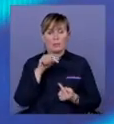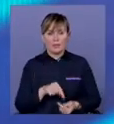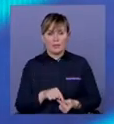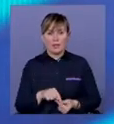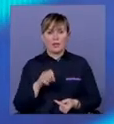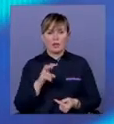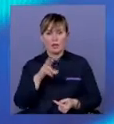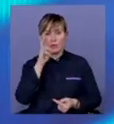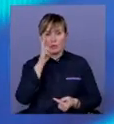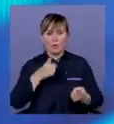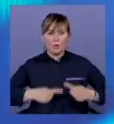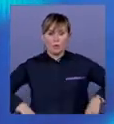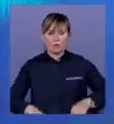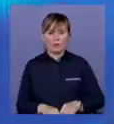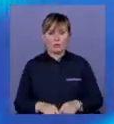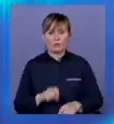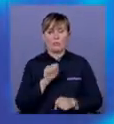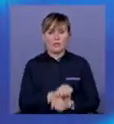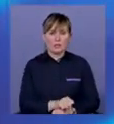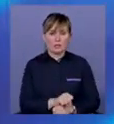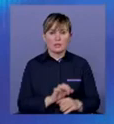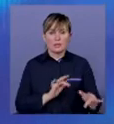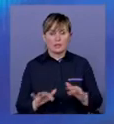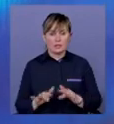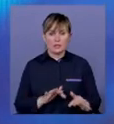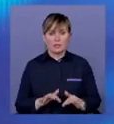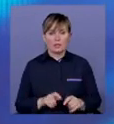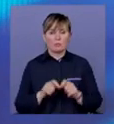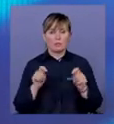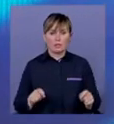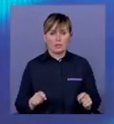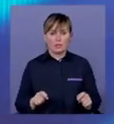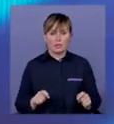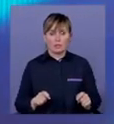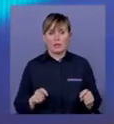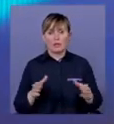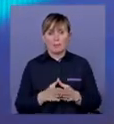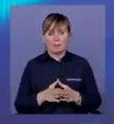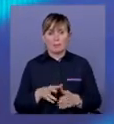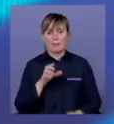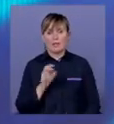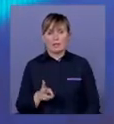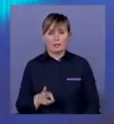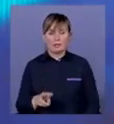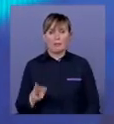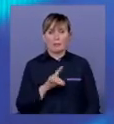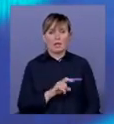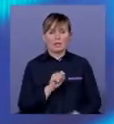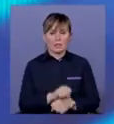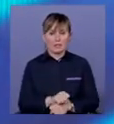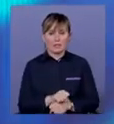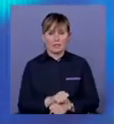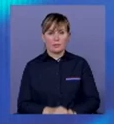как государственного органа приостановить деятельность эксплуатанта, то есть компании БКР. Мы его